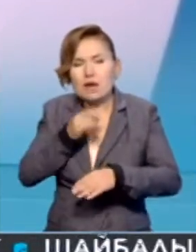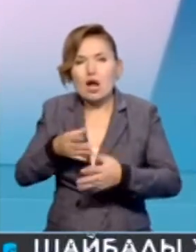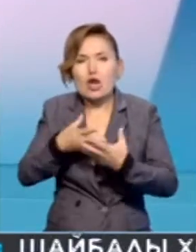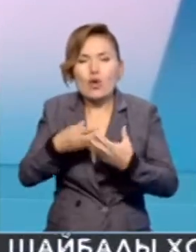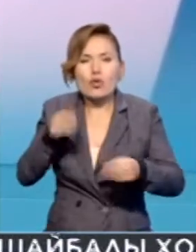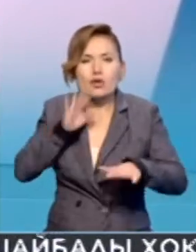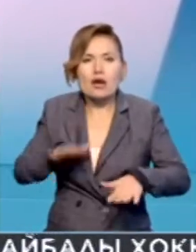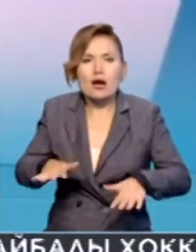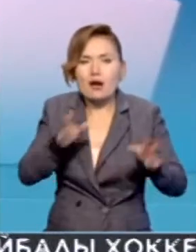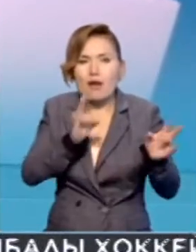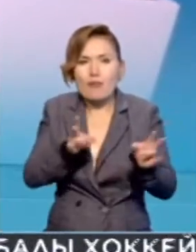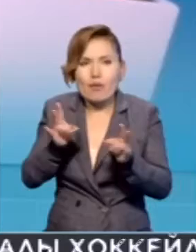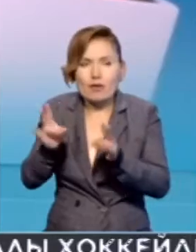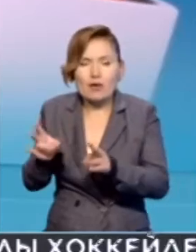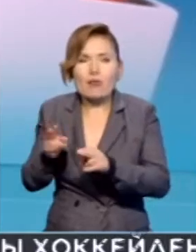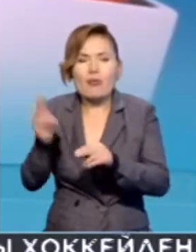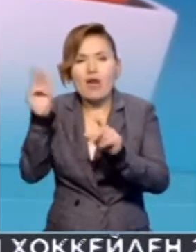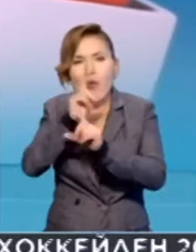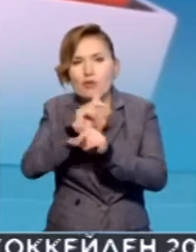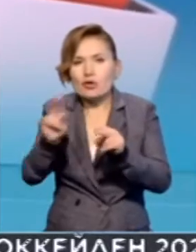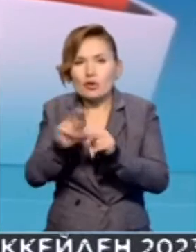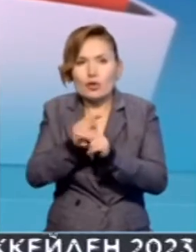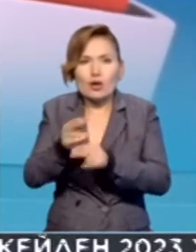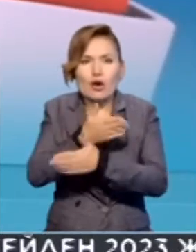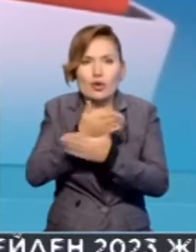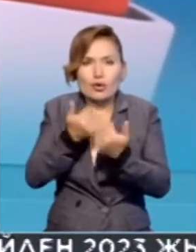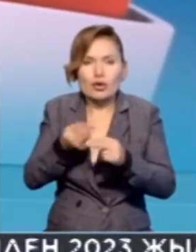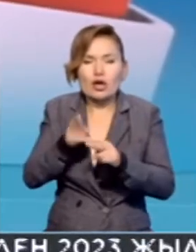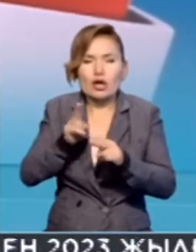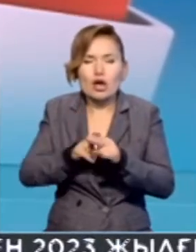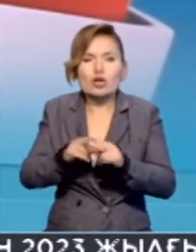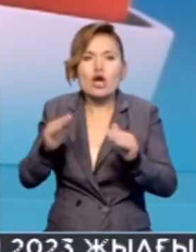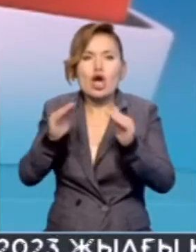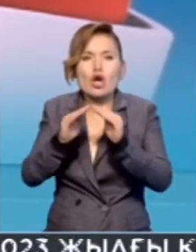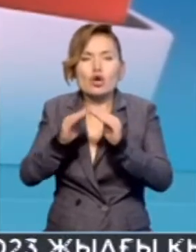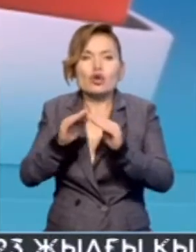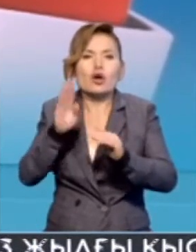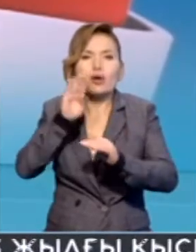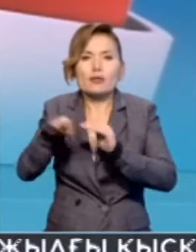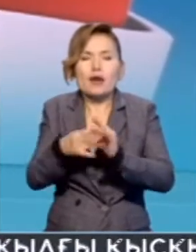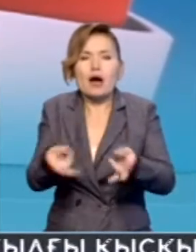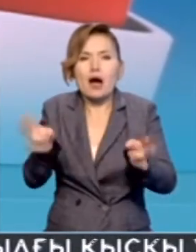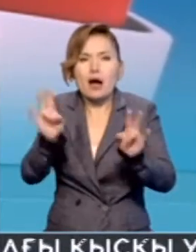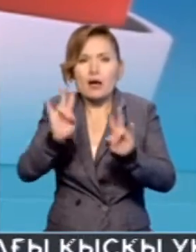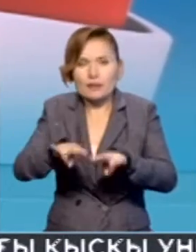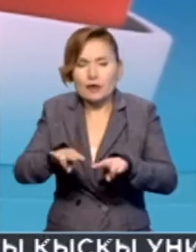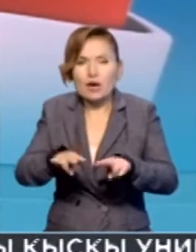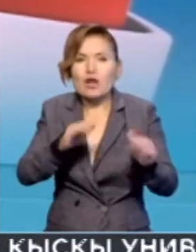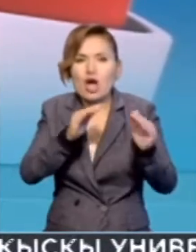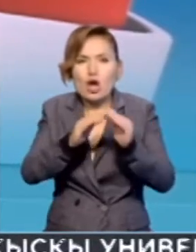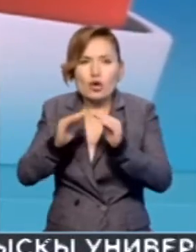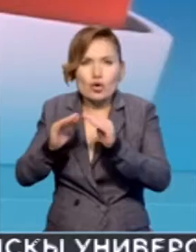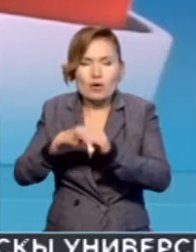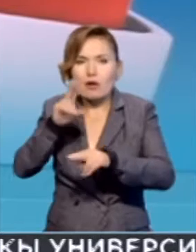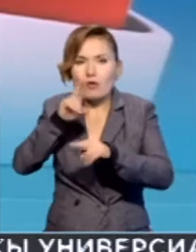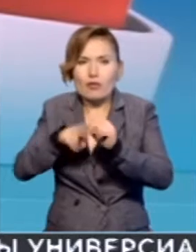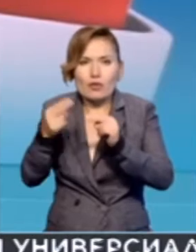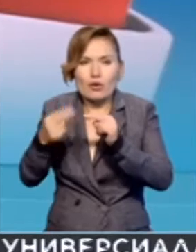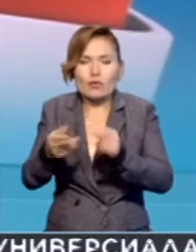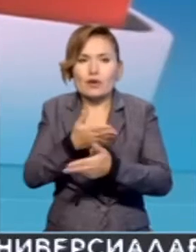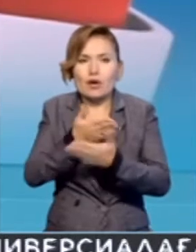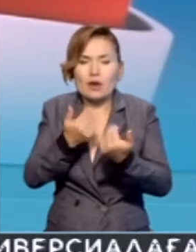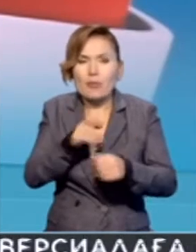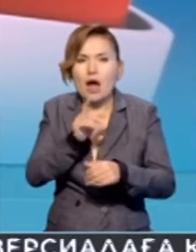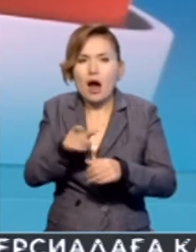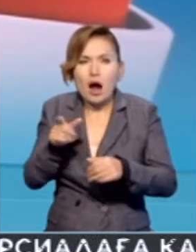шеккен тұрғындардың мәселесі әлі шешілер емес. Осы қатарда үйі суға кеткен Шалғын ауылында баспана салу ісі тым баяу жүріп жатыр.